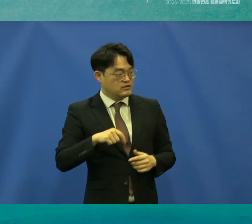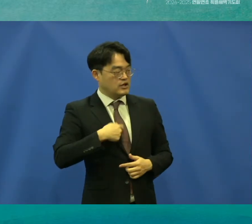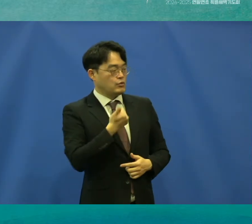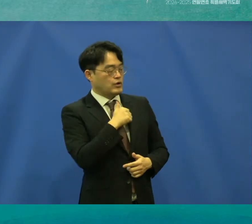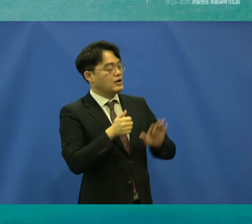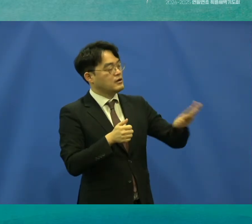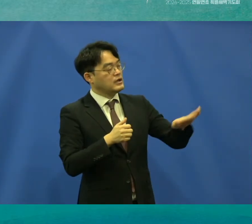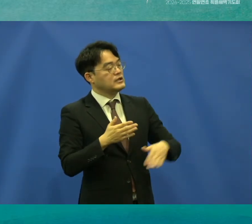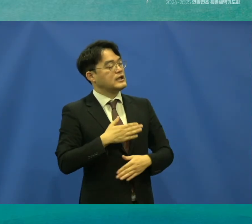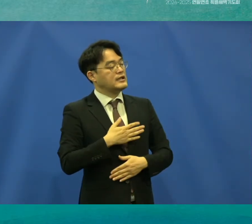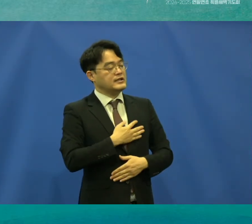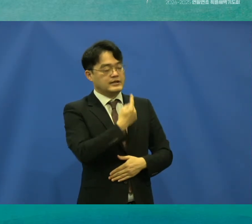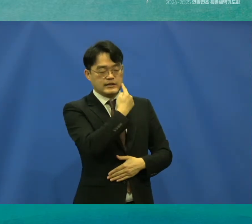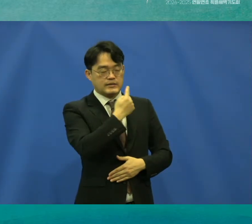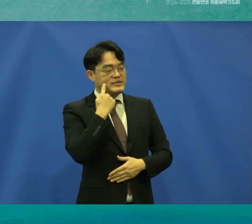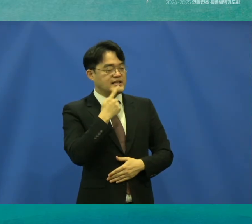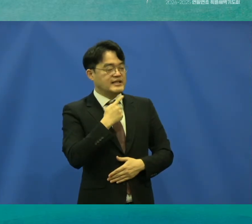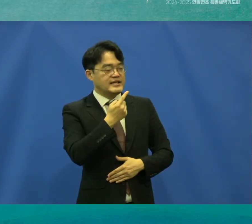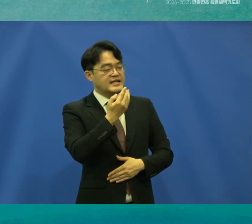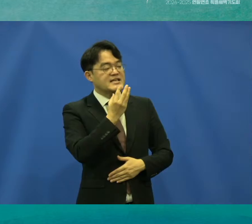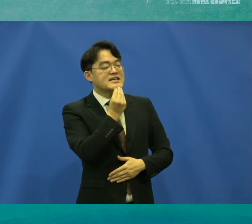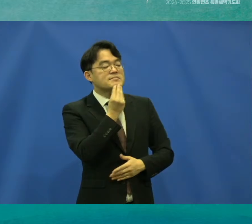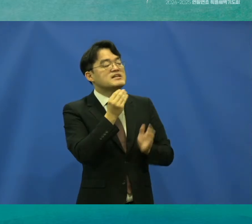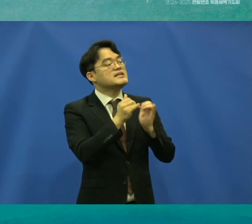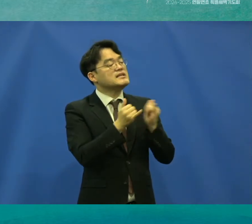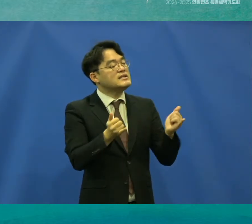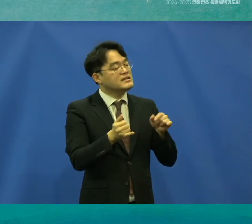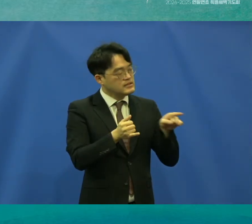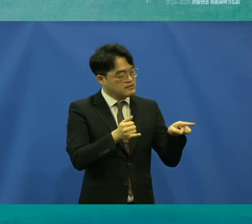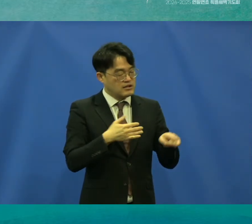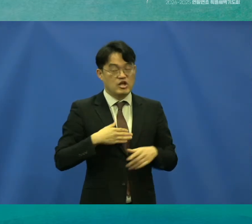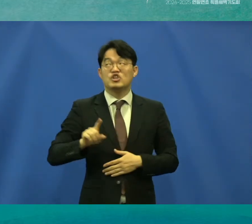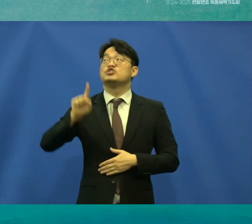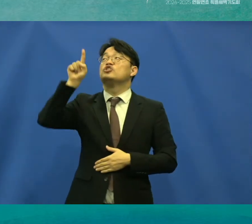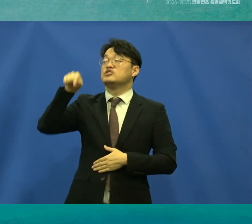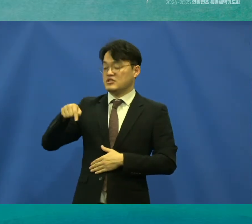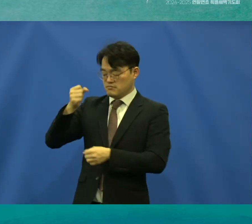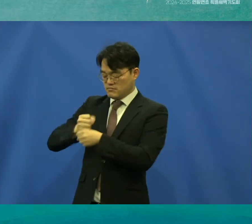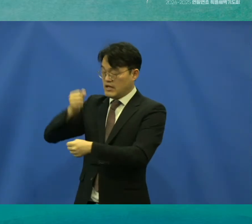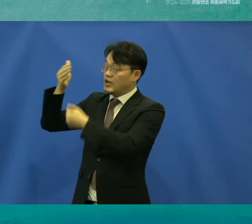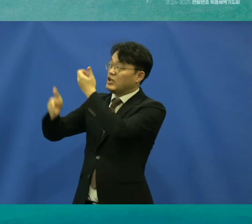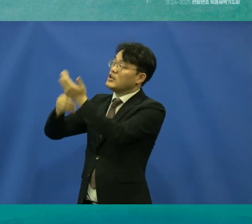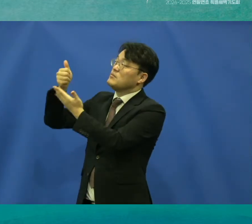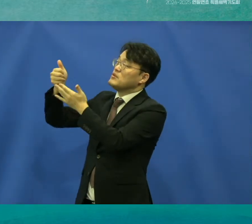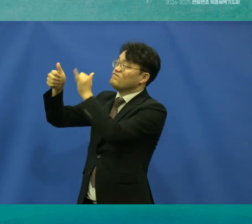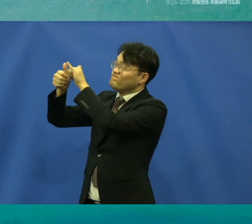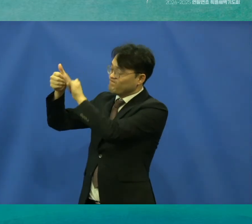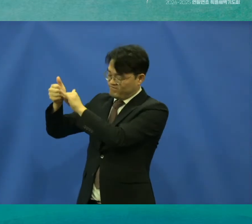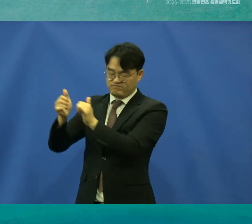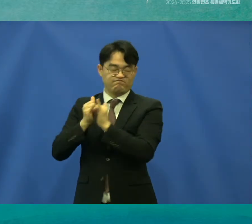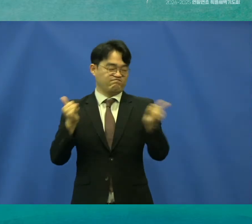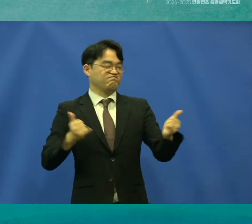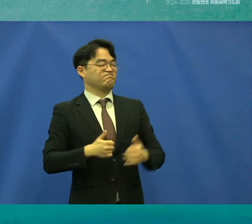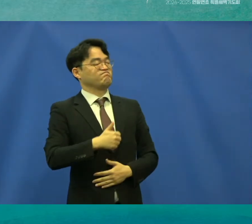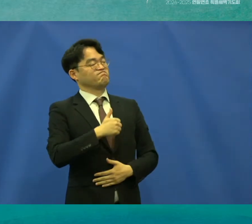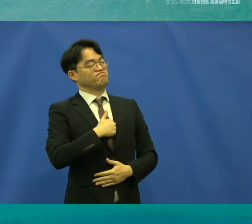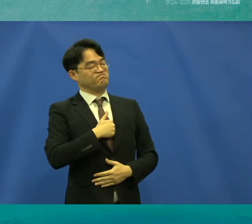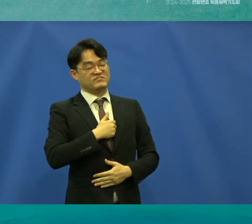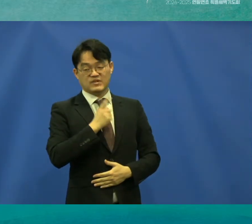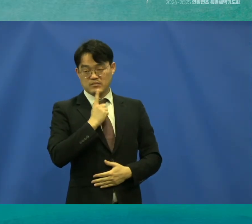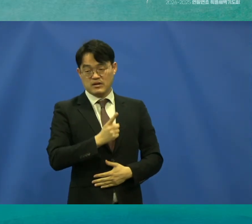경외하는 자라 소개합니다. 이 요나는 유대인으로 배타적인 선민의식을 가지고 있습니다.